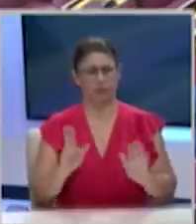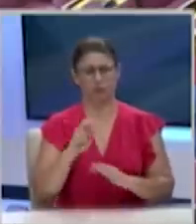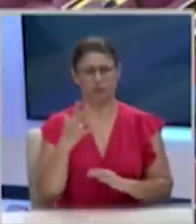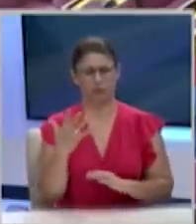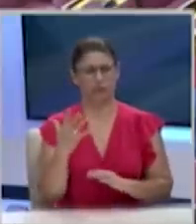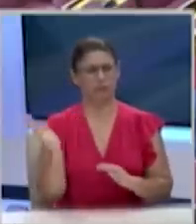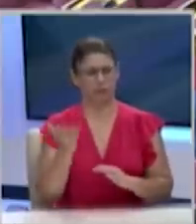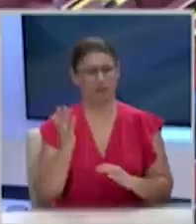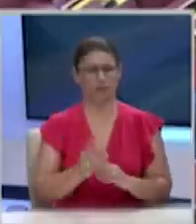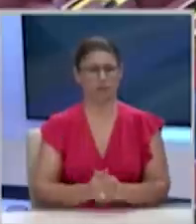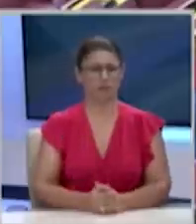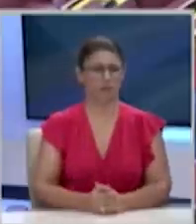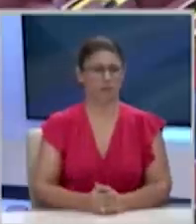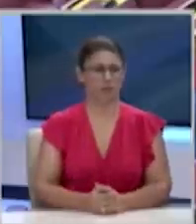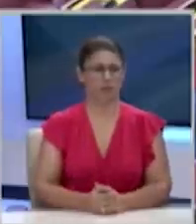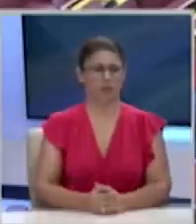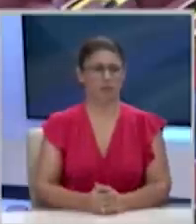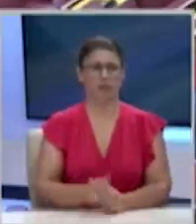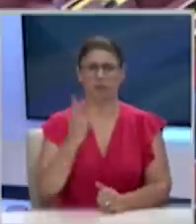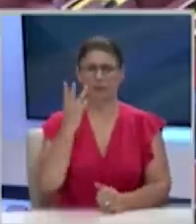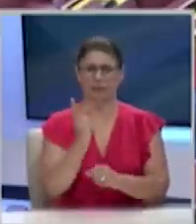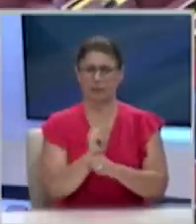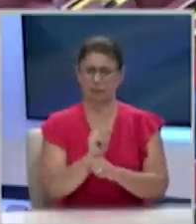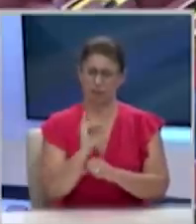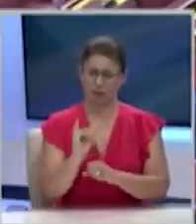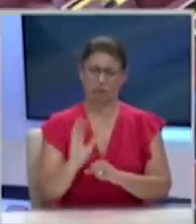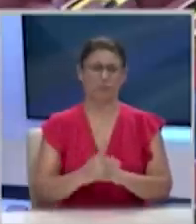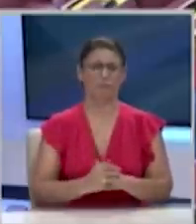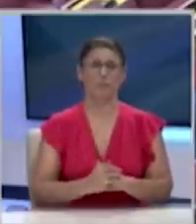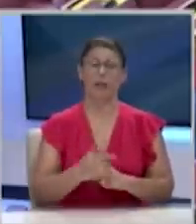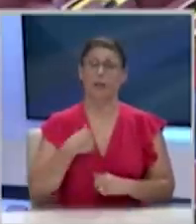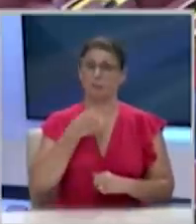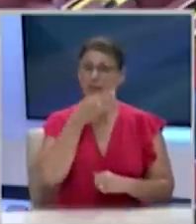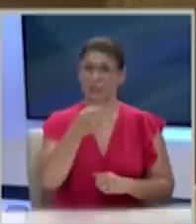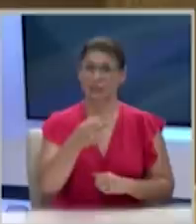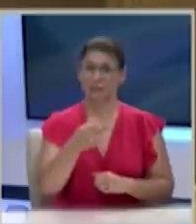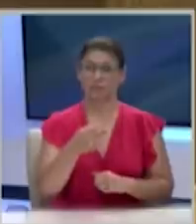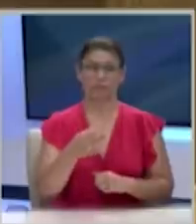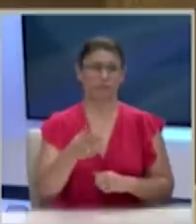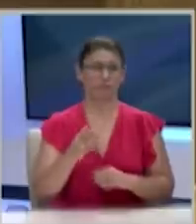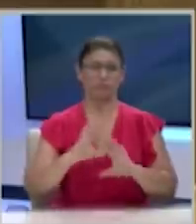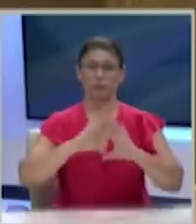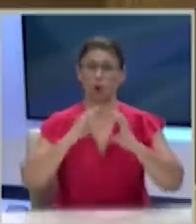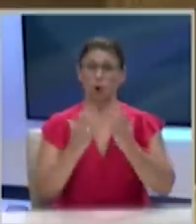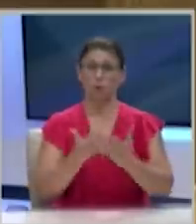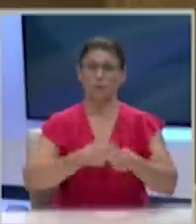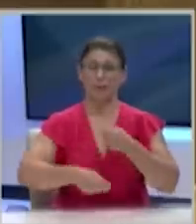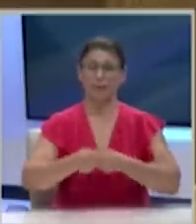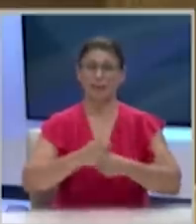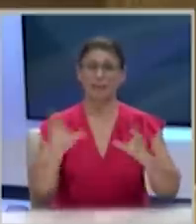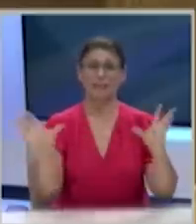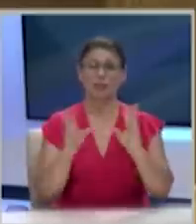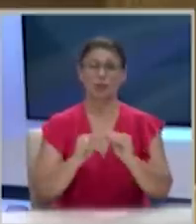25, εντάξει. Με 5, έχω 3 λεπτά ακόμα να πω. Λέμε εμείς, λοιπόν, ολοκληρωμένη διαχείριση αφορά τη